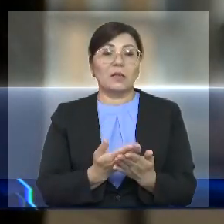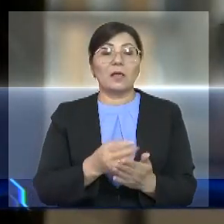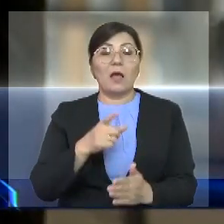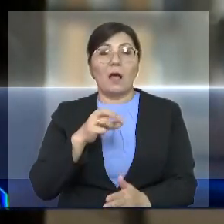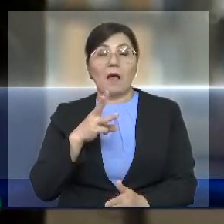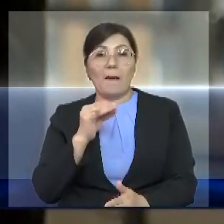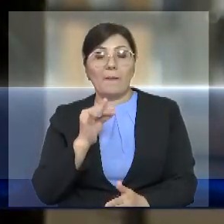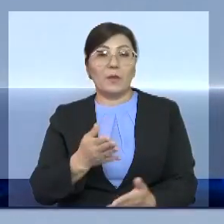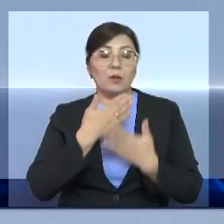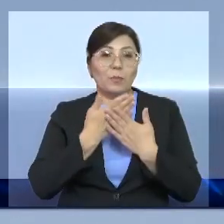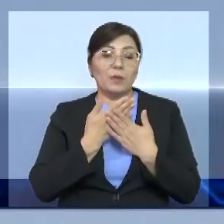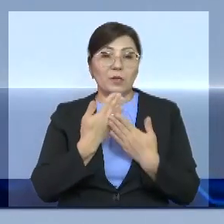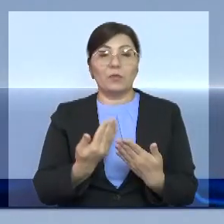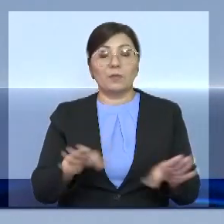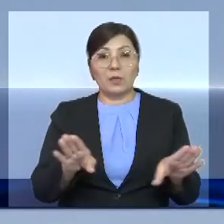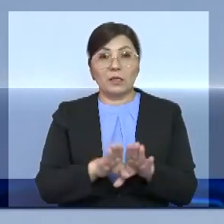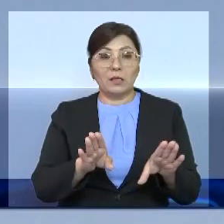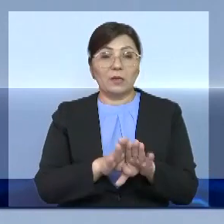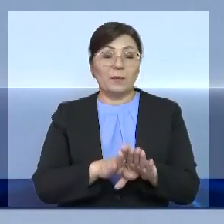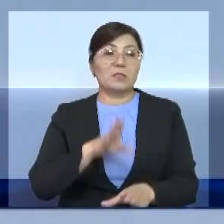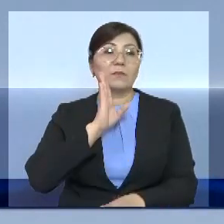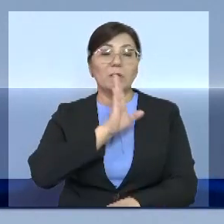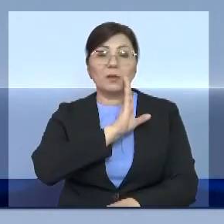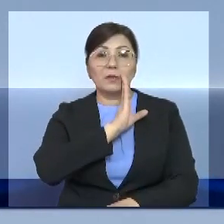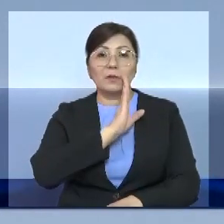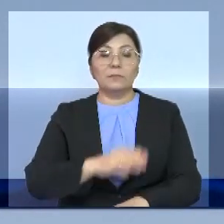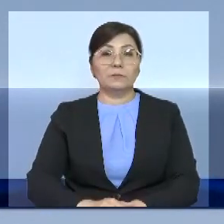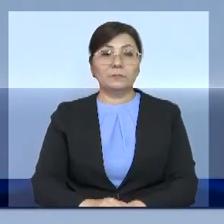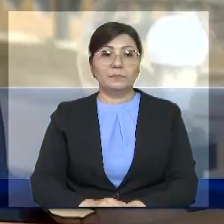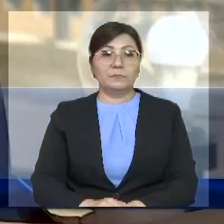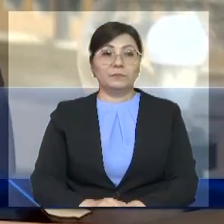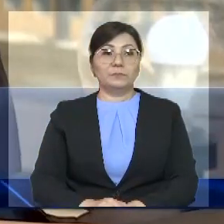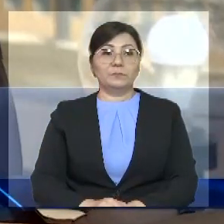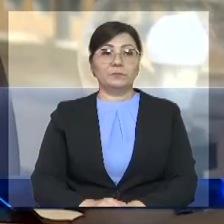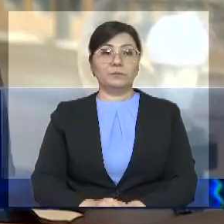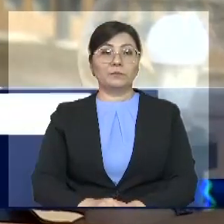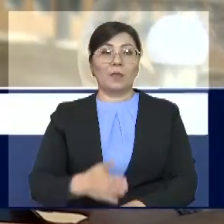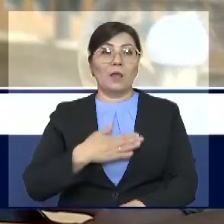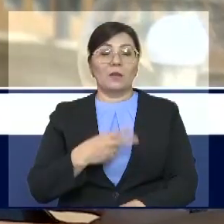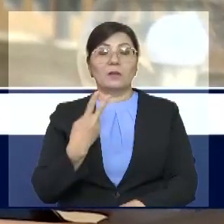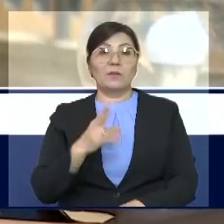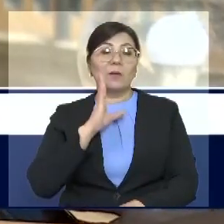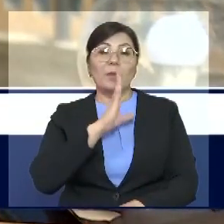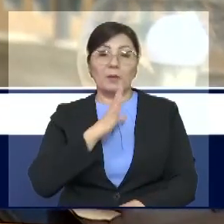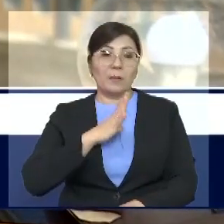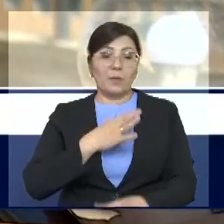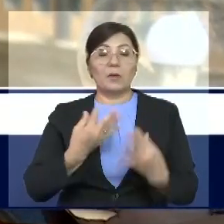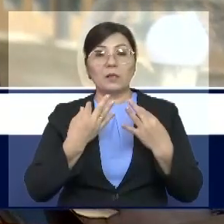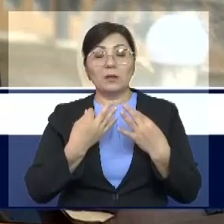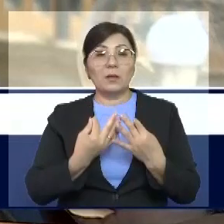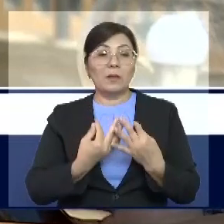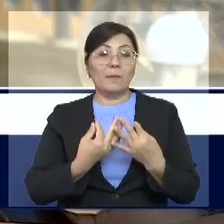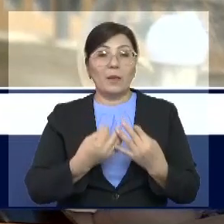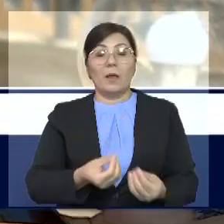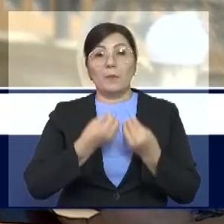как к родной матери. В честь этих женщин был назван строящийся парк. Мои две мамы были обычными женщинами, которые видели